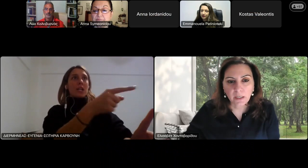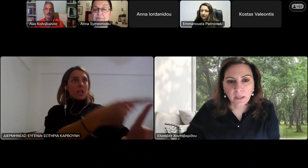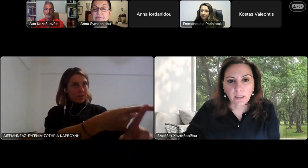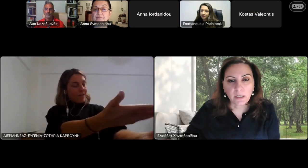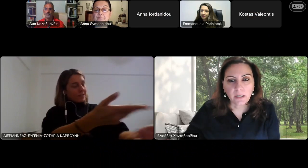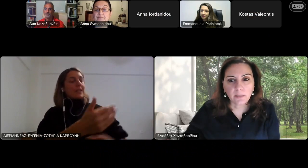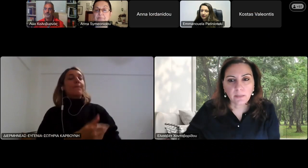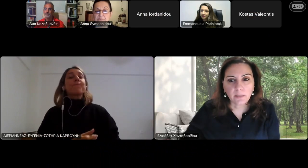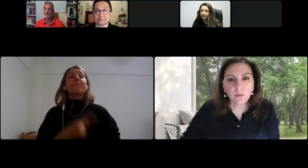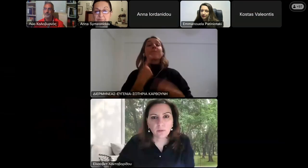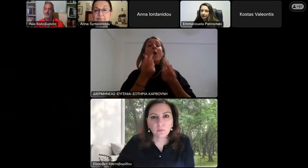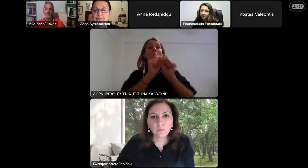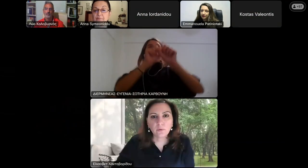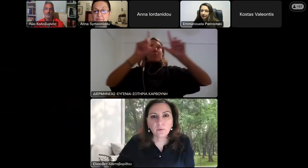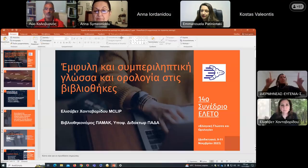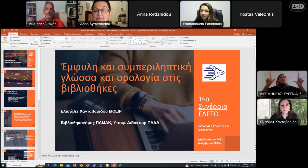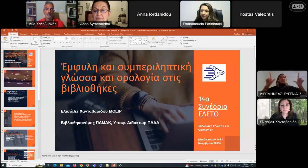Να μοιραστώ την οθόνη μου.